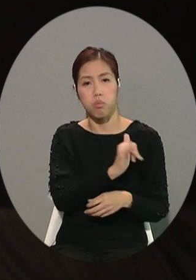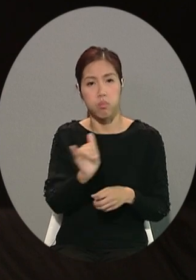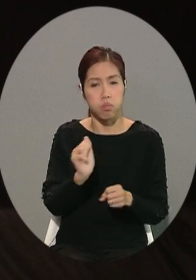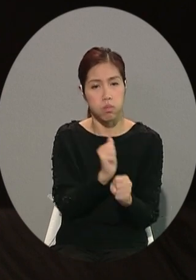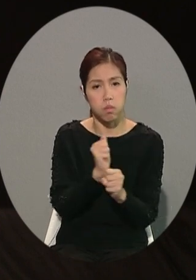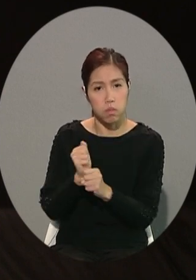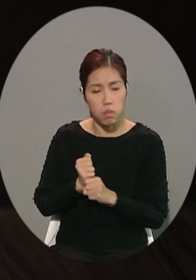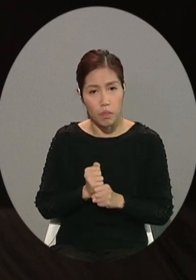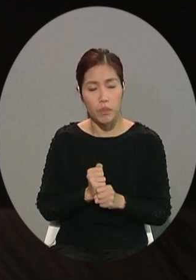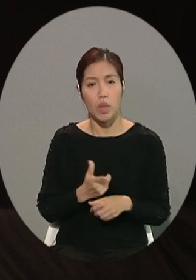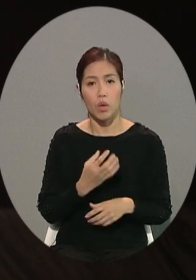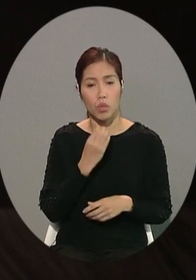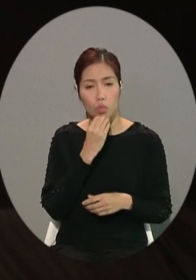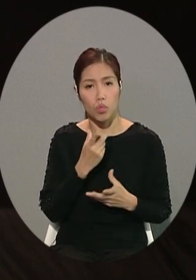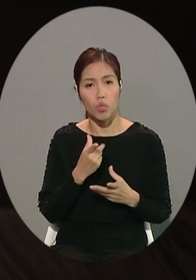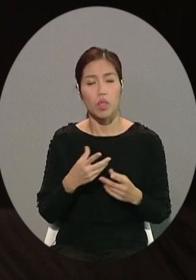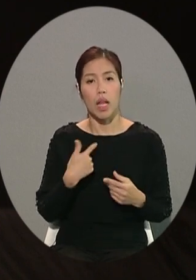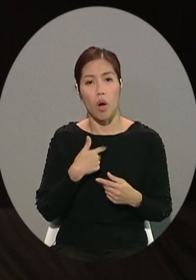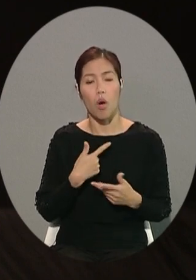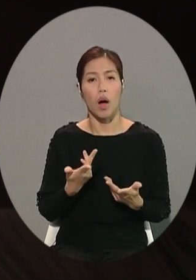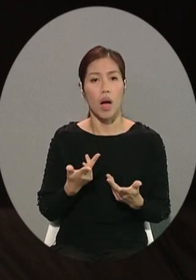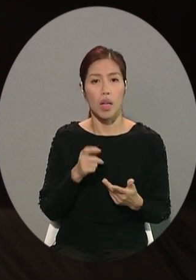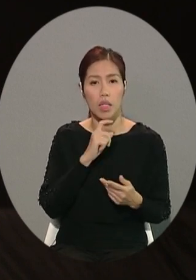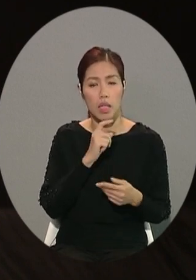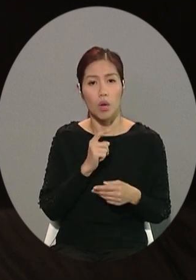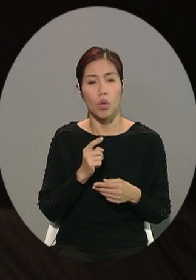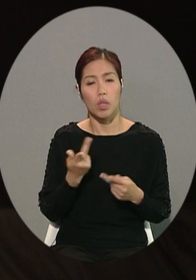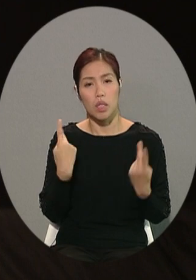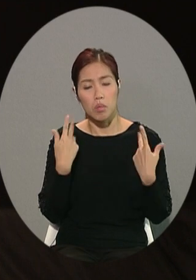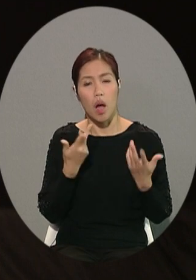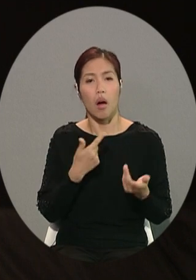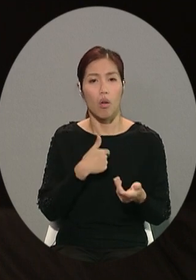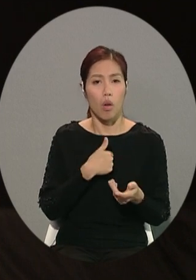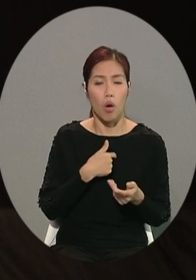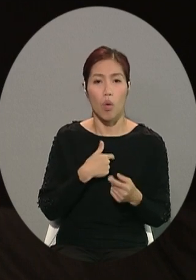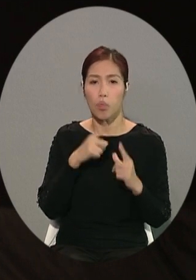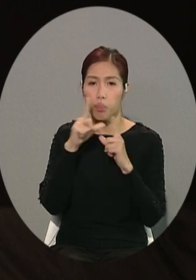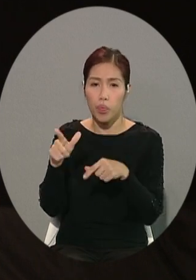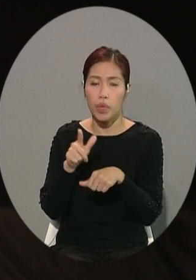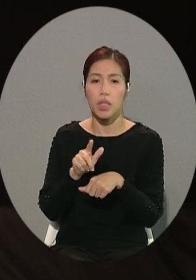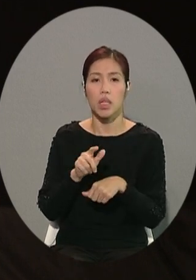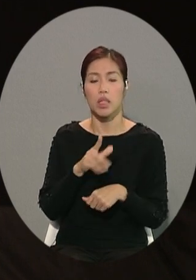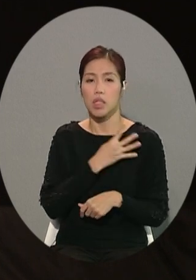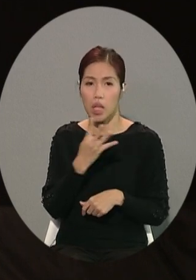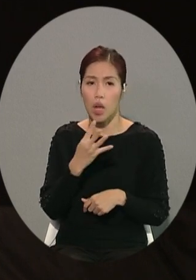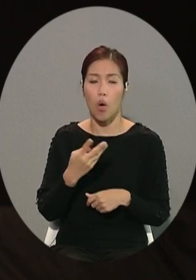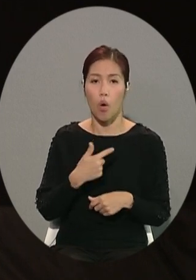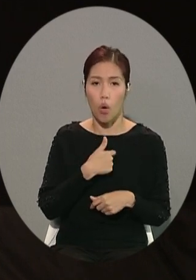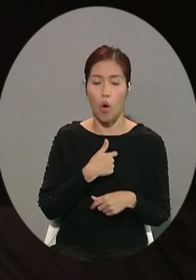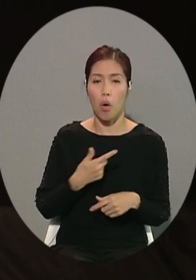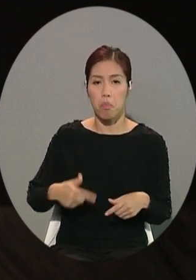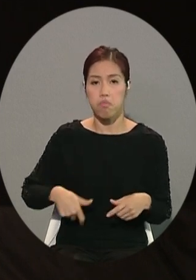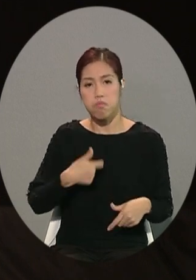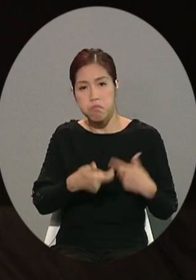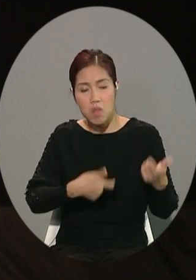對於東涌人呢一個公餘時間做嘅嘢，其實我係有四個字會回應四號候選人嘅。其實呢四年裏面咧，我一直係俾錢翻工